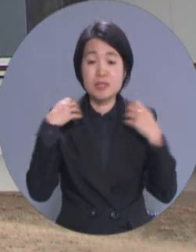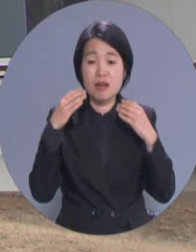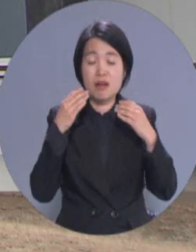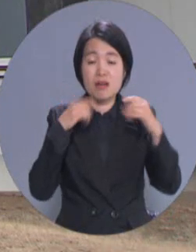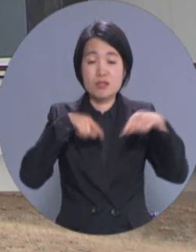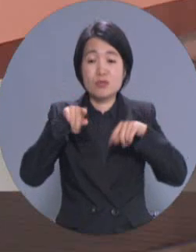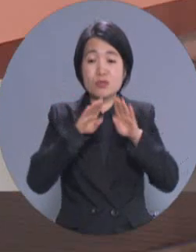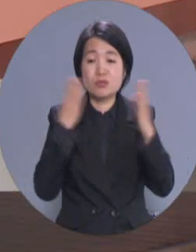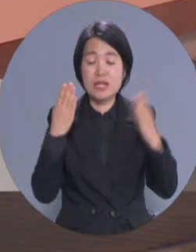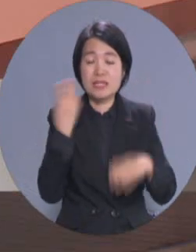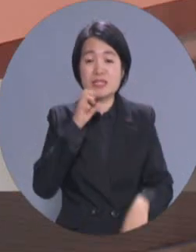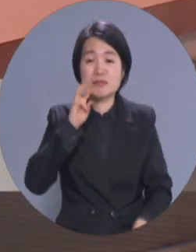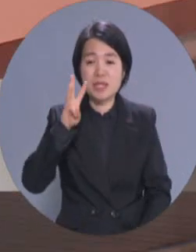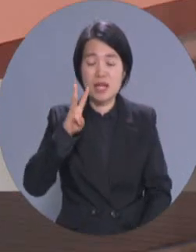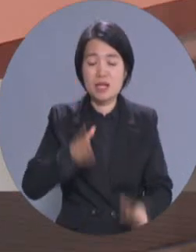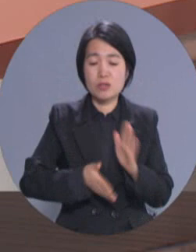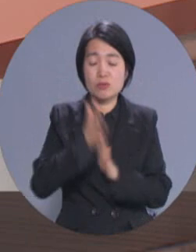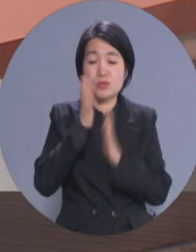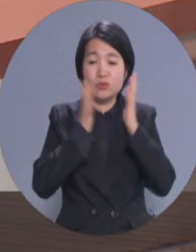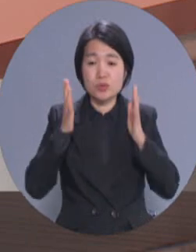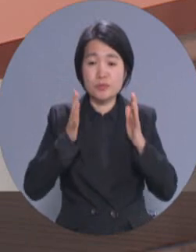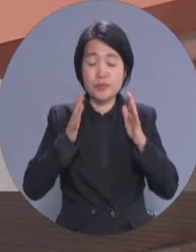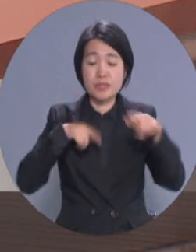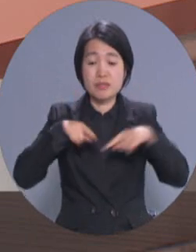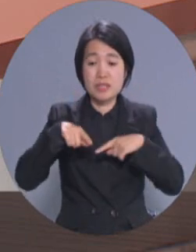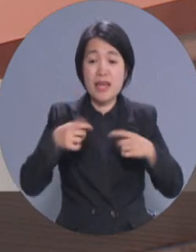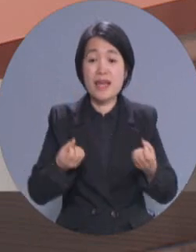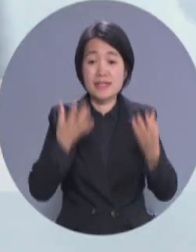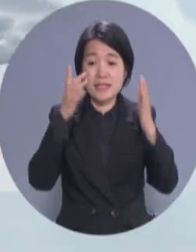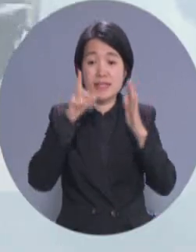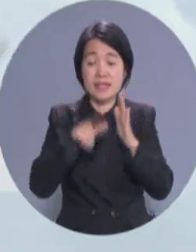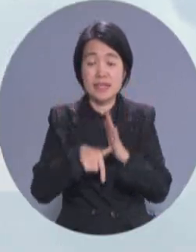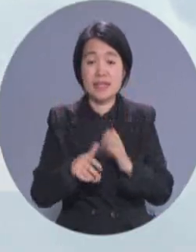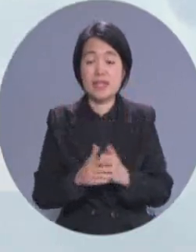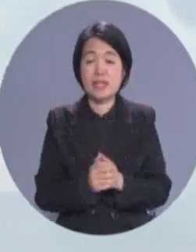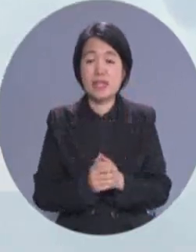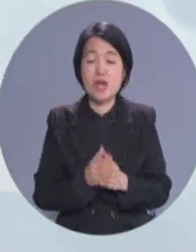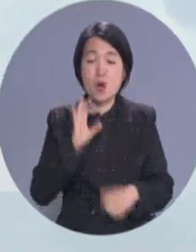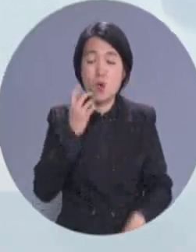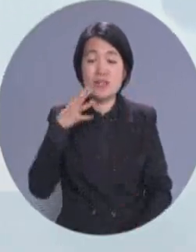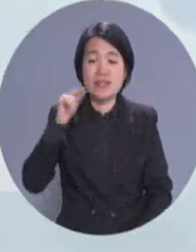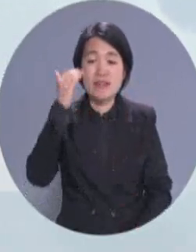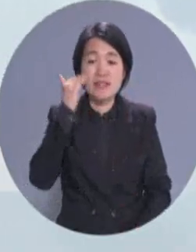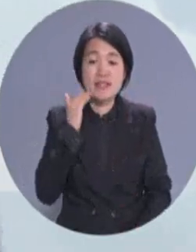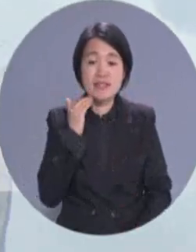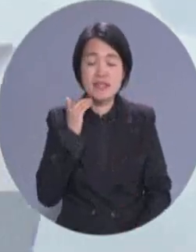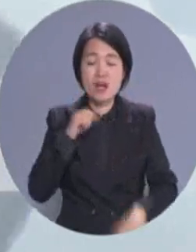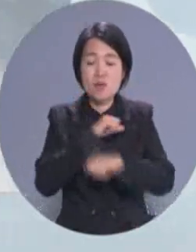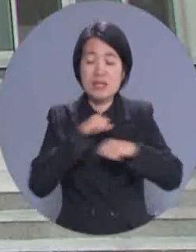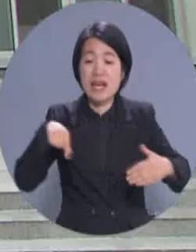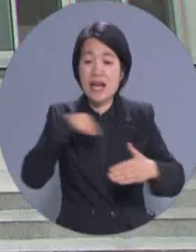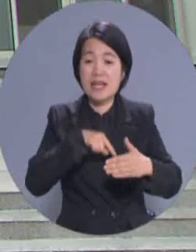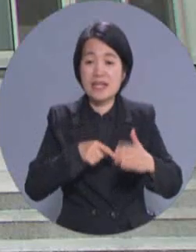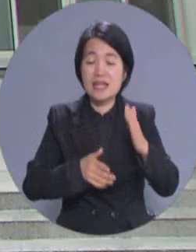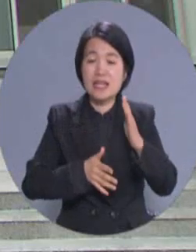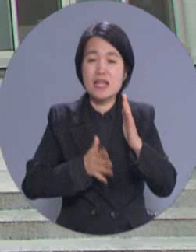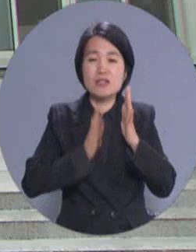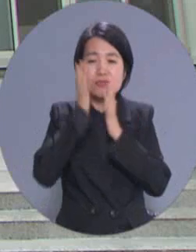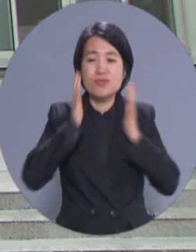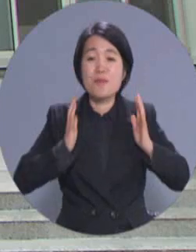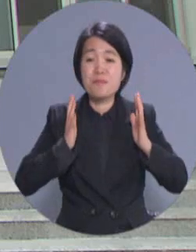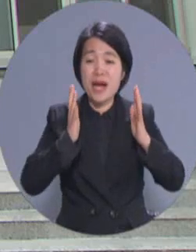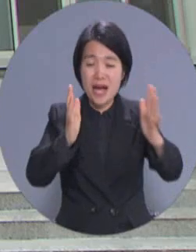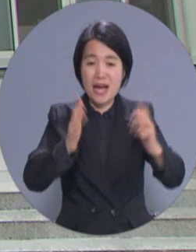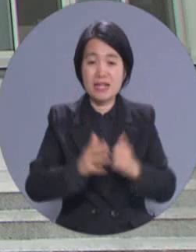2023년 도시숲 정원 정책 담당자 워크숍에서 5천 그린 광장 마로니에 숲이 도심속 대단히